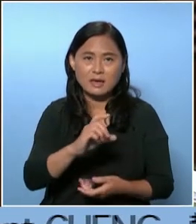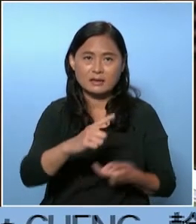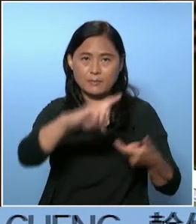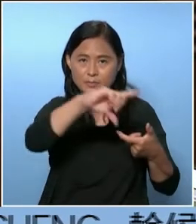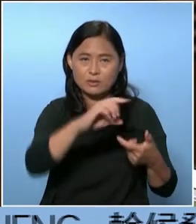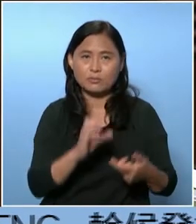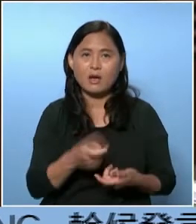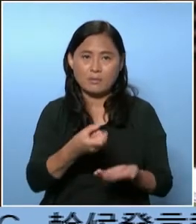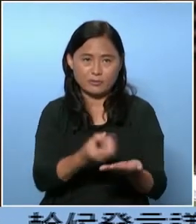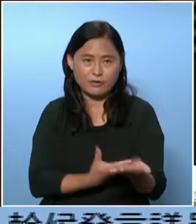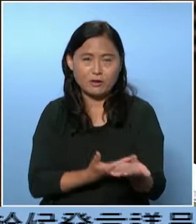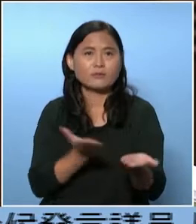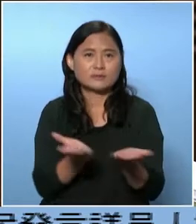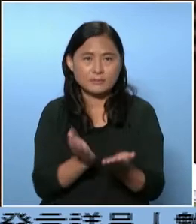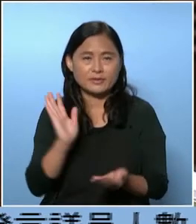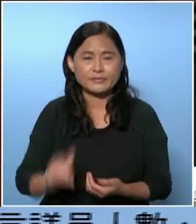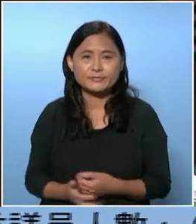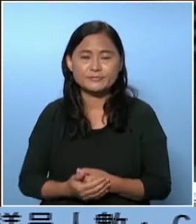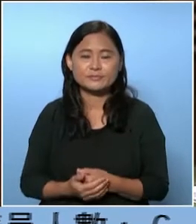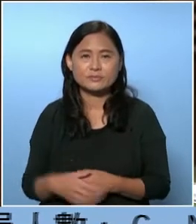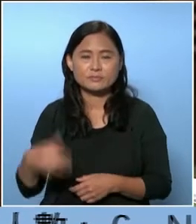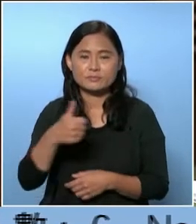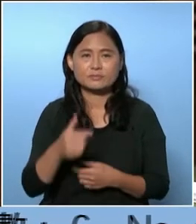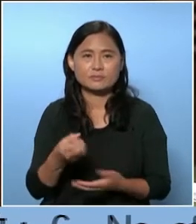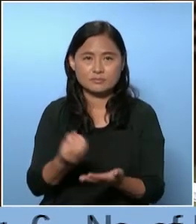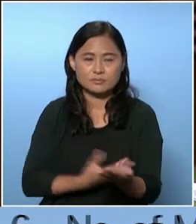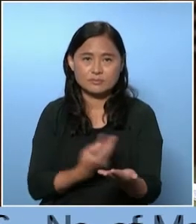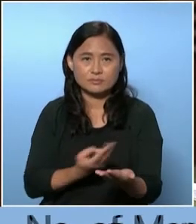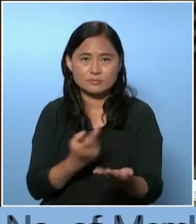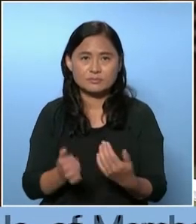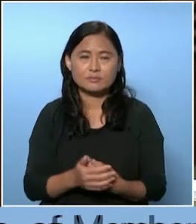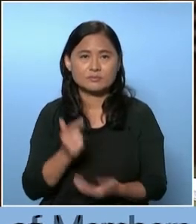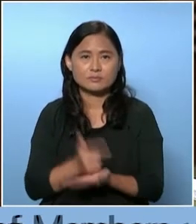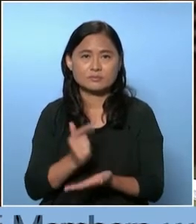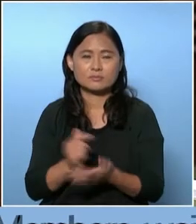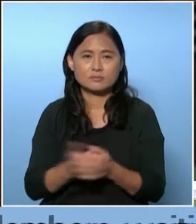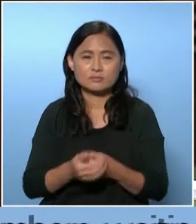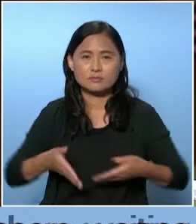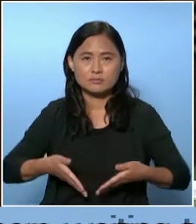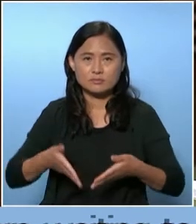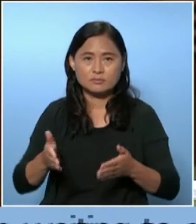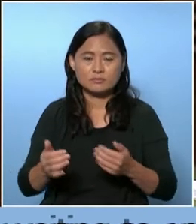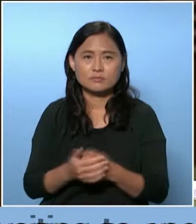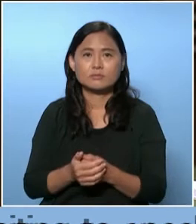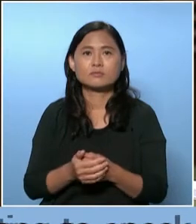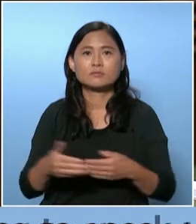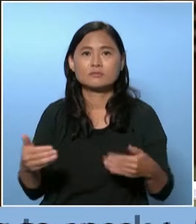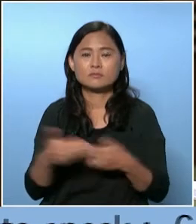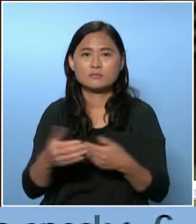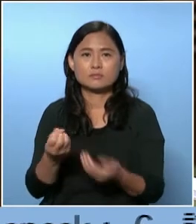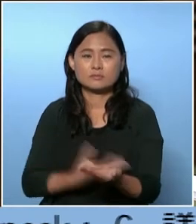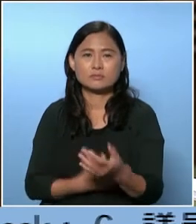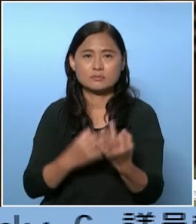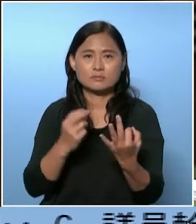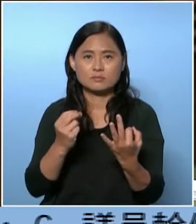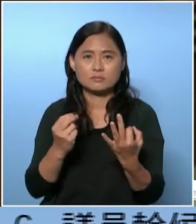據。主席，條例草案是旨在修訂道路交通條例第